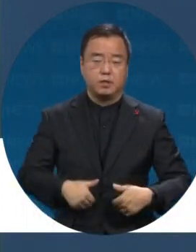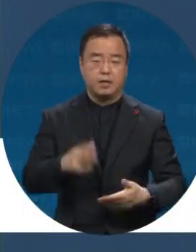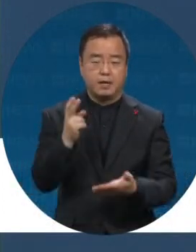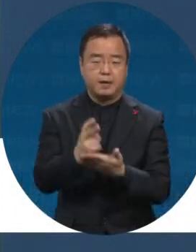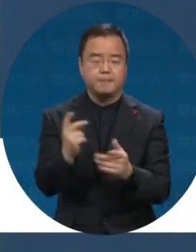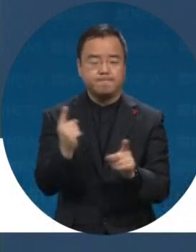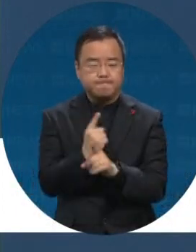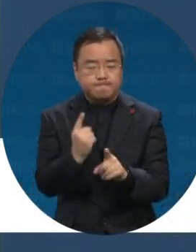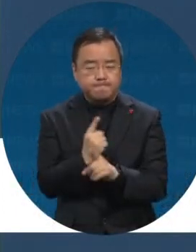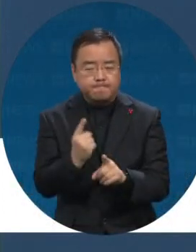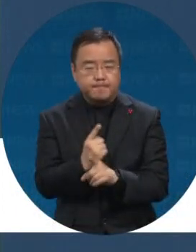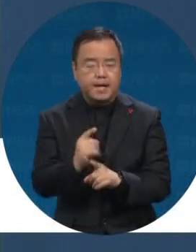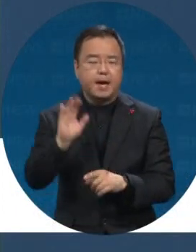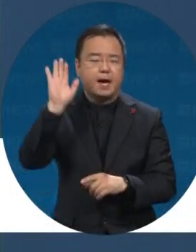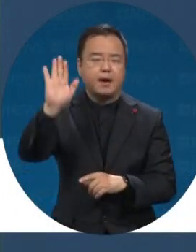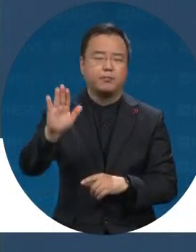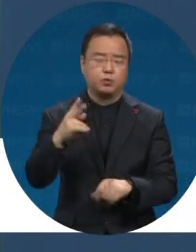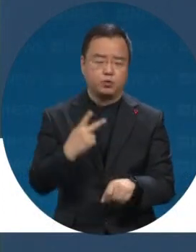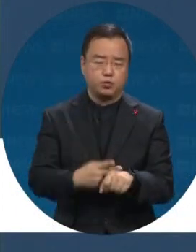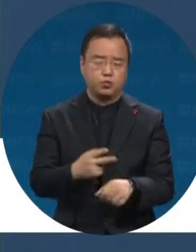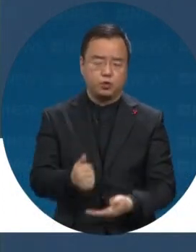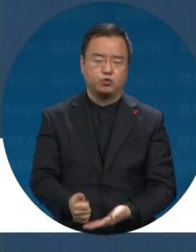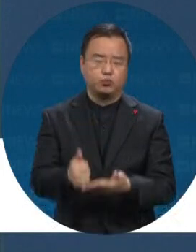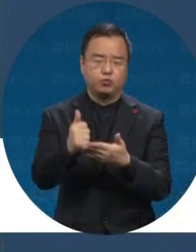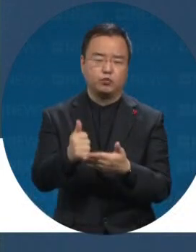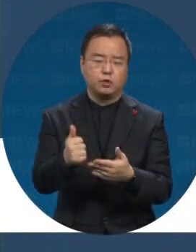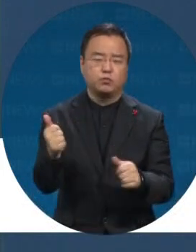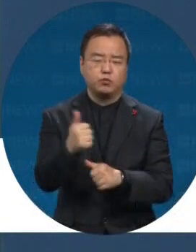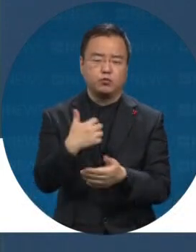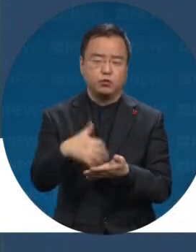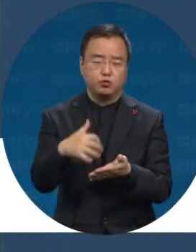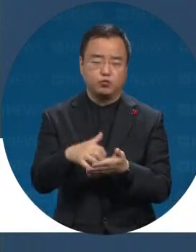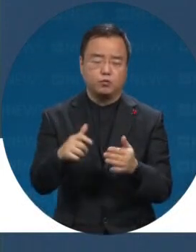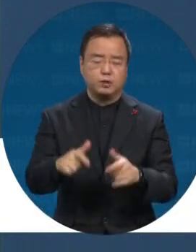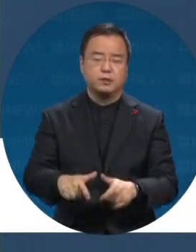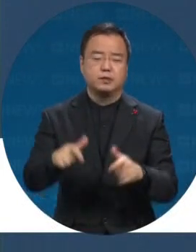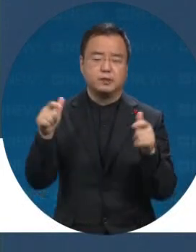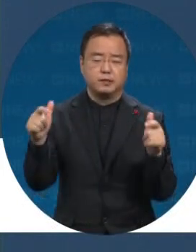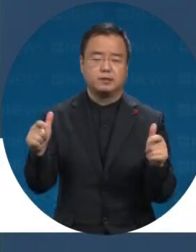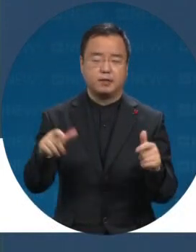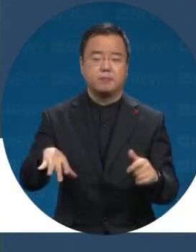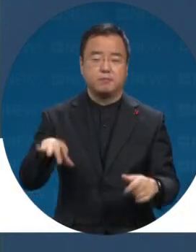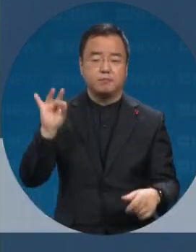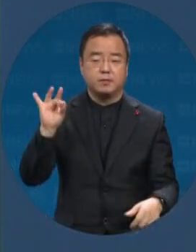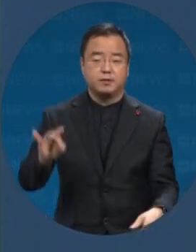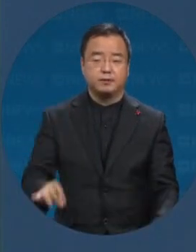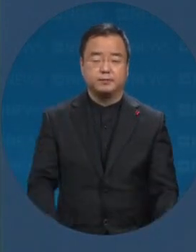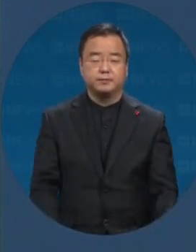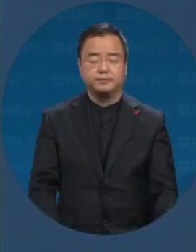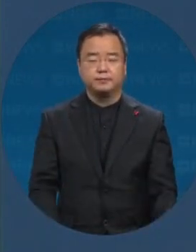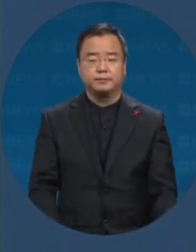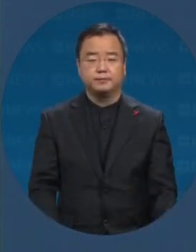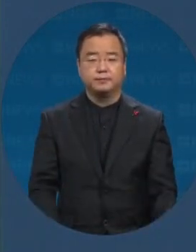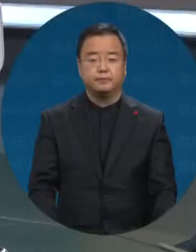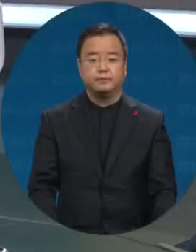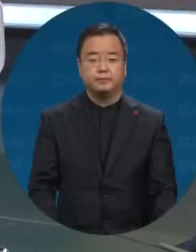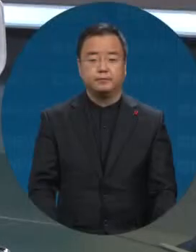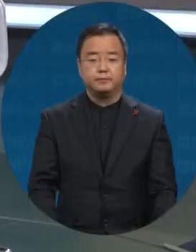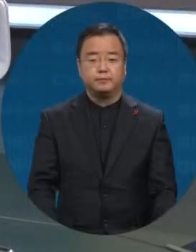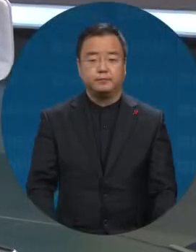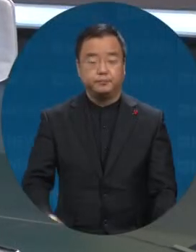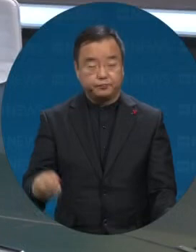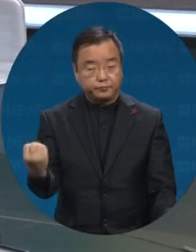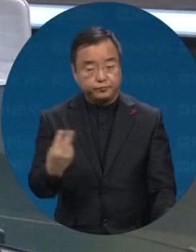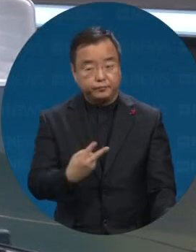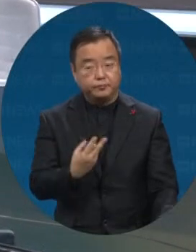개선해서 교원단체 추천 위원을 늘리는 것이 우선되어야 되지 않을까 이렇게 생각하고 있습니다네 또 다른 면에서